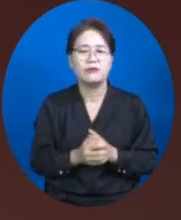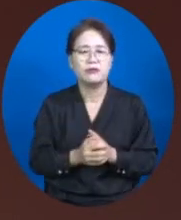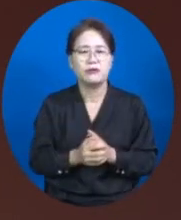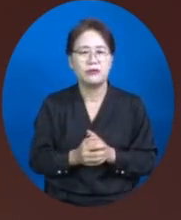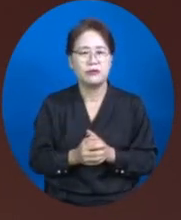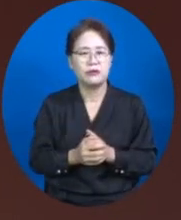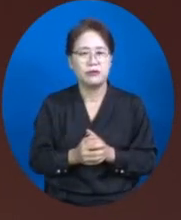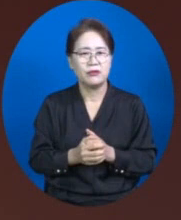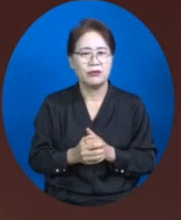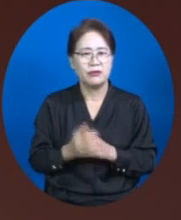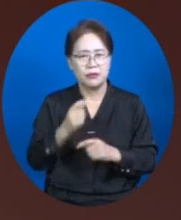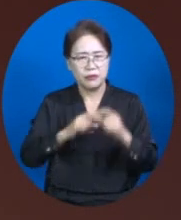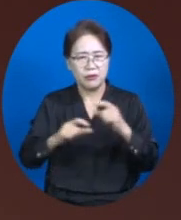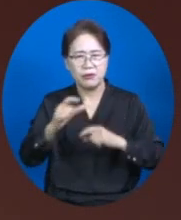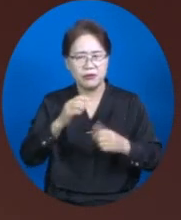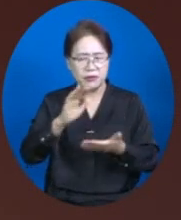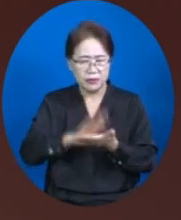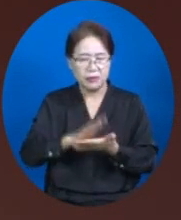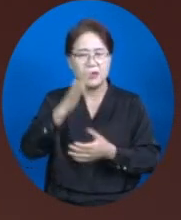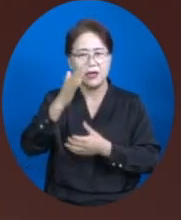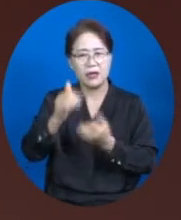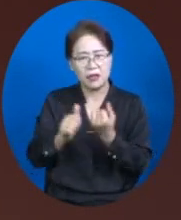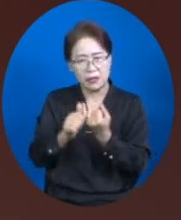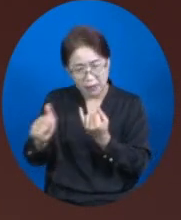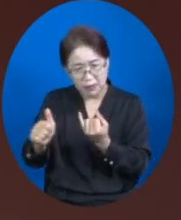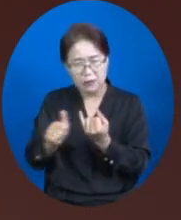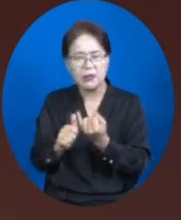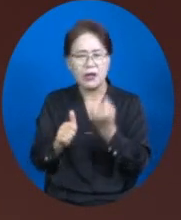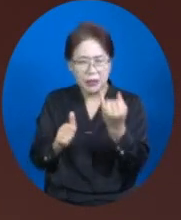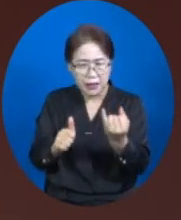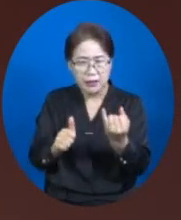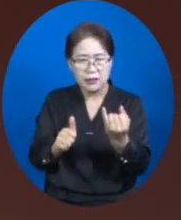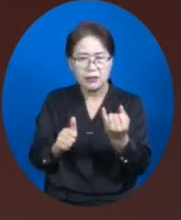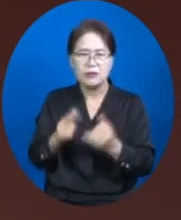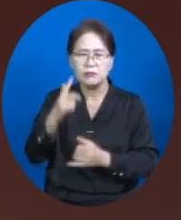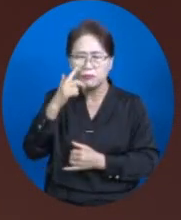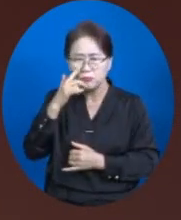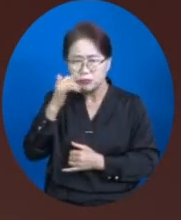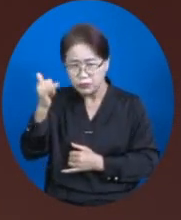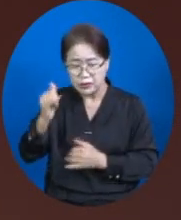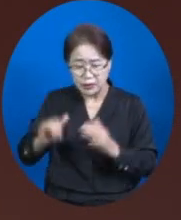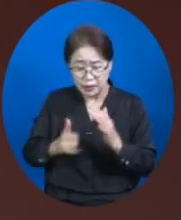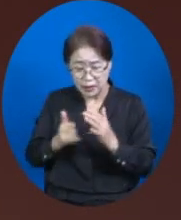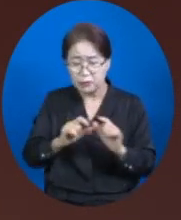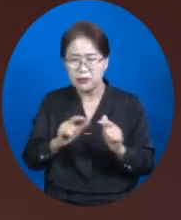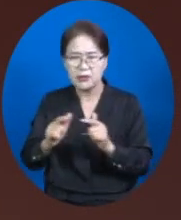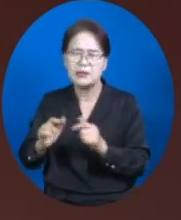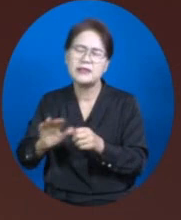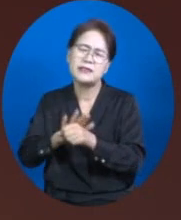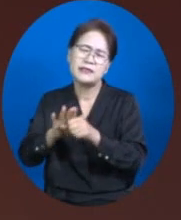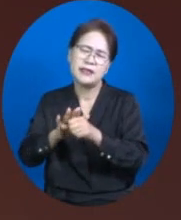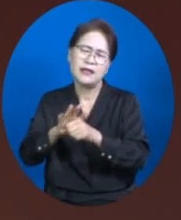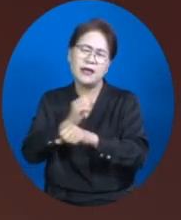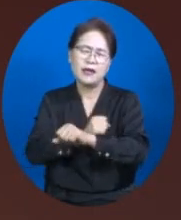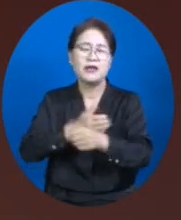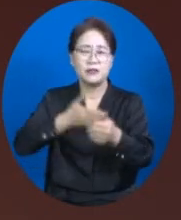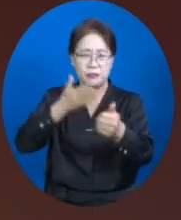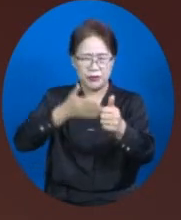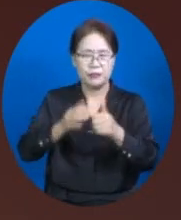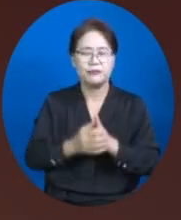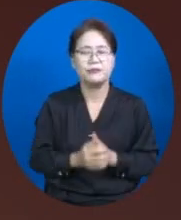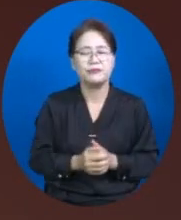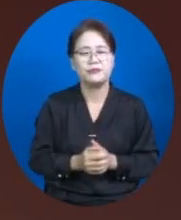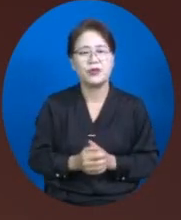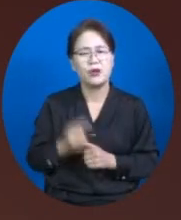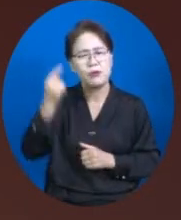이전보다 더 뜨겁게 여러분의 남편을 여러분의 아내를 여러분의 가족들을 사랑할 수 있기를 바랍니다